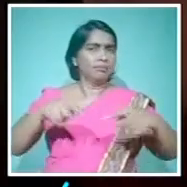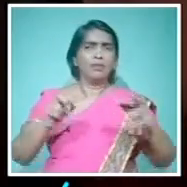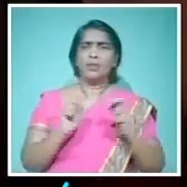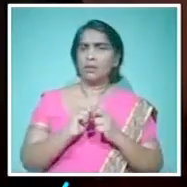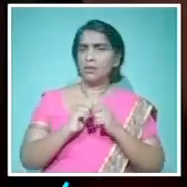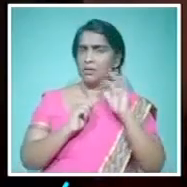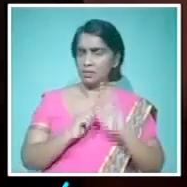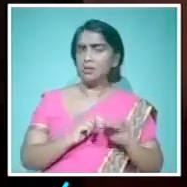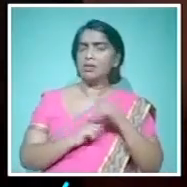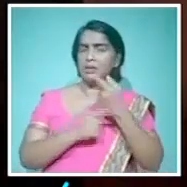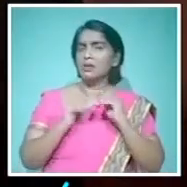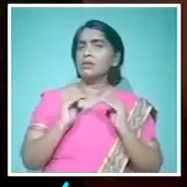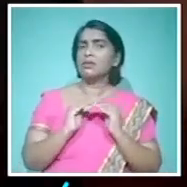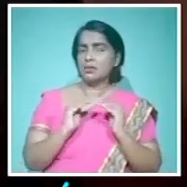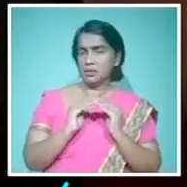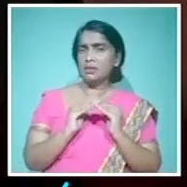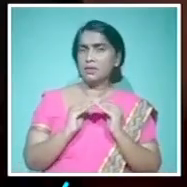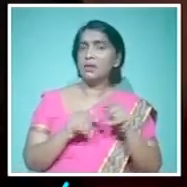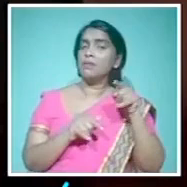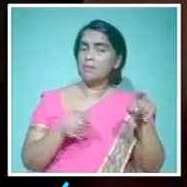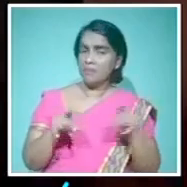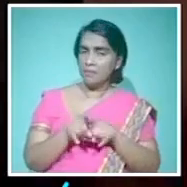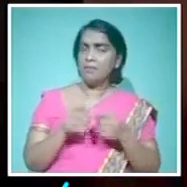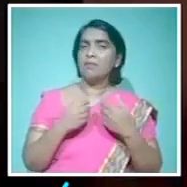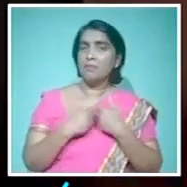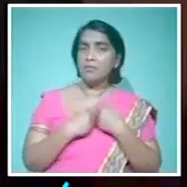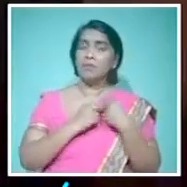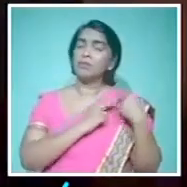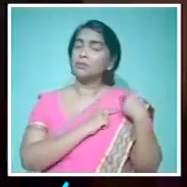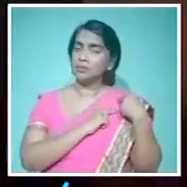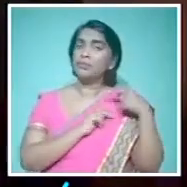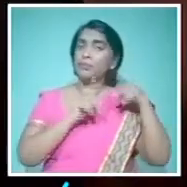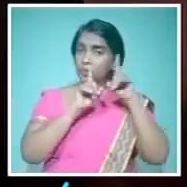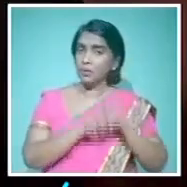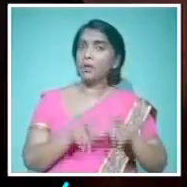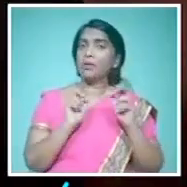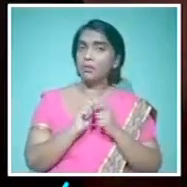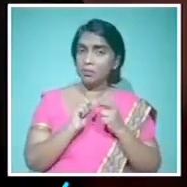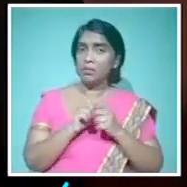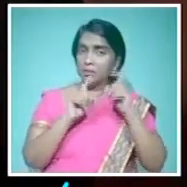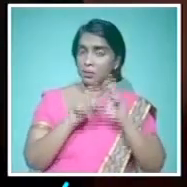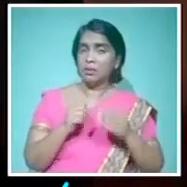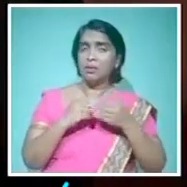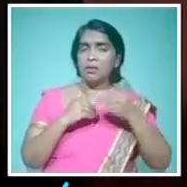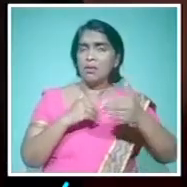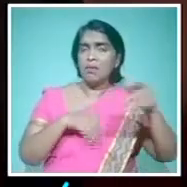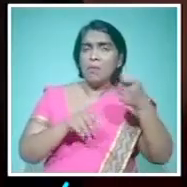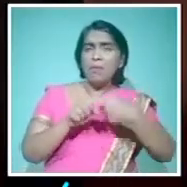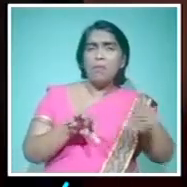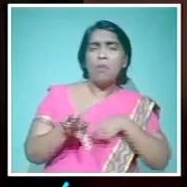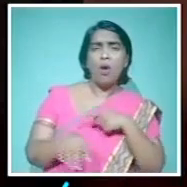තුළ සමානාත්ම බවක් තියෙනවා. ඒ නිසා අපිට වගකීමක් තියෙනවා මේ වගේ සිදුවීම් මේ විදිහට නිර්මාණය වෙන්නේ කොතනද